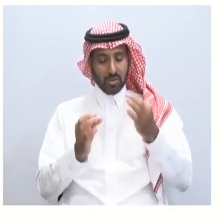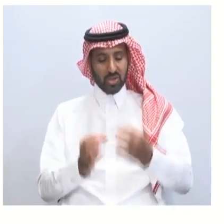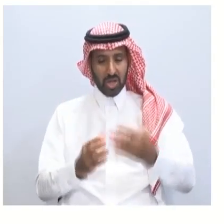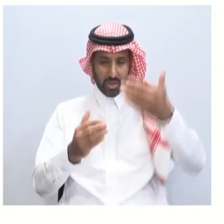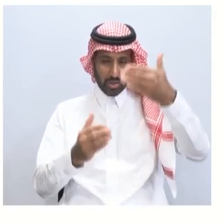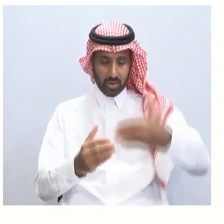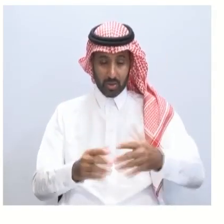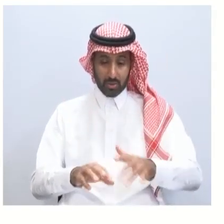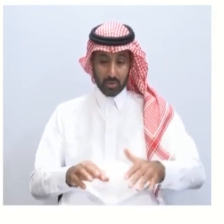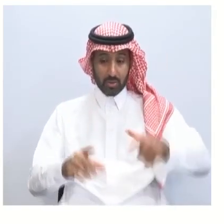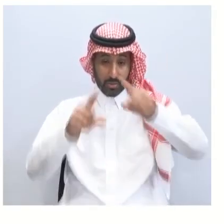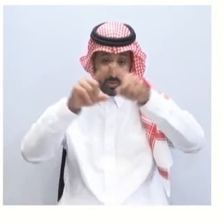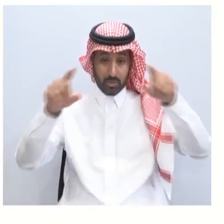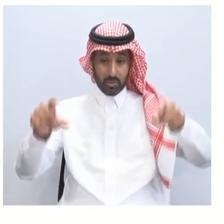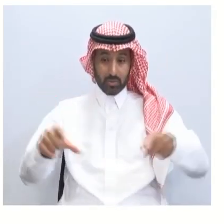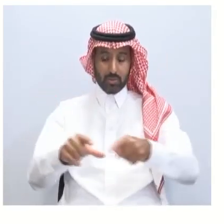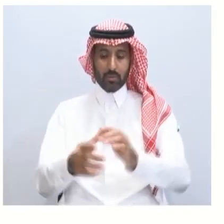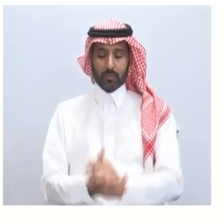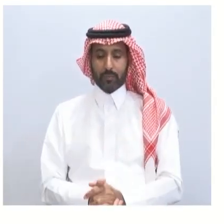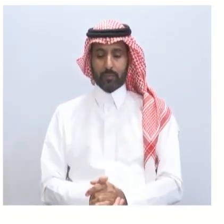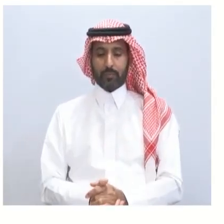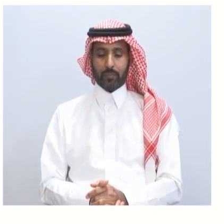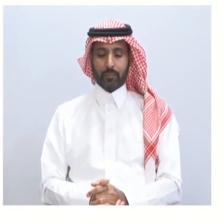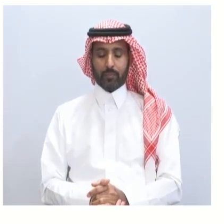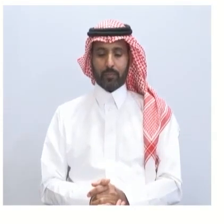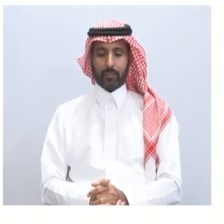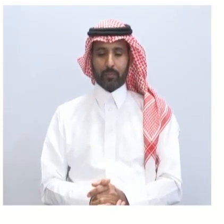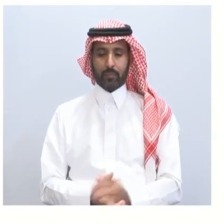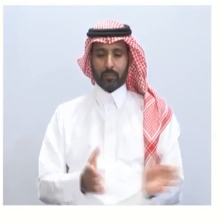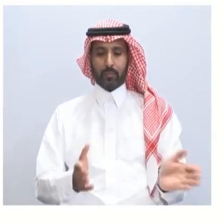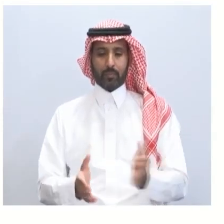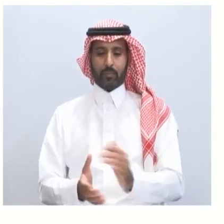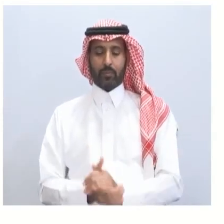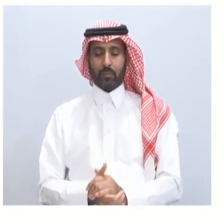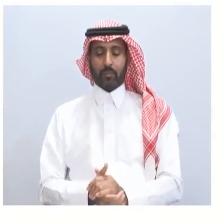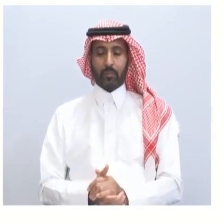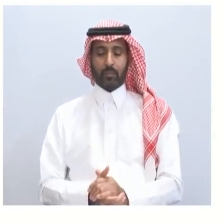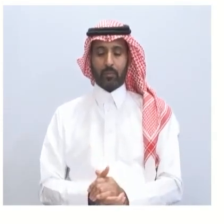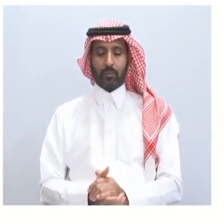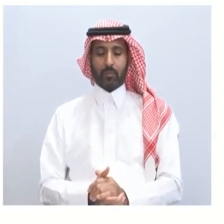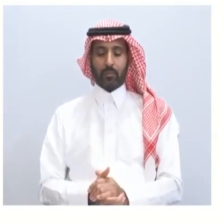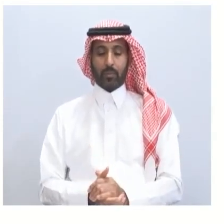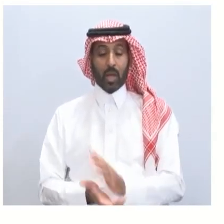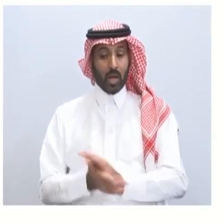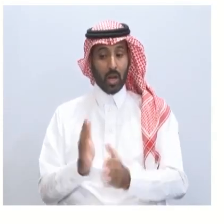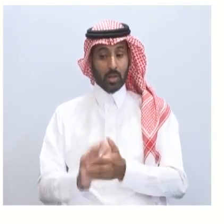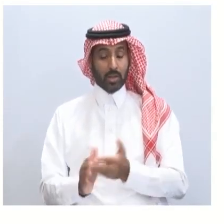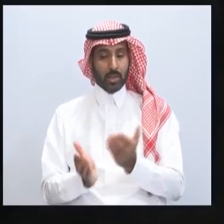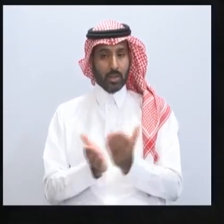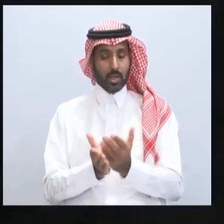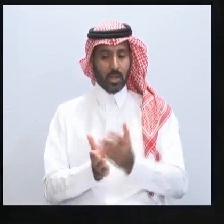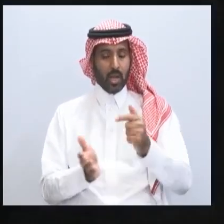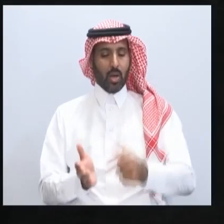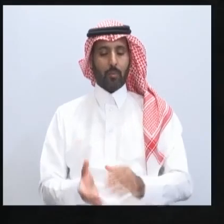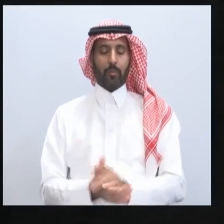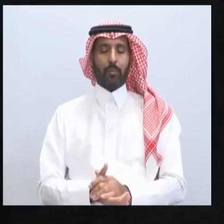النهائي للحائط الالكتروني ننتقل انتهينا من درسنا لهذا